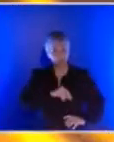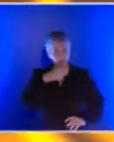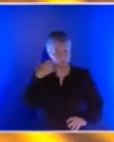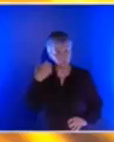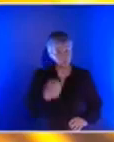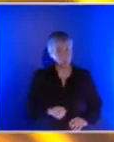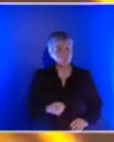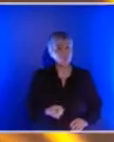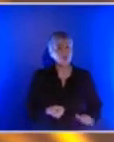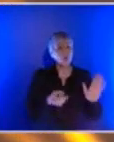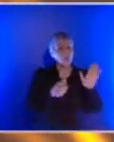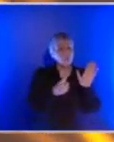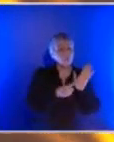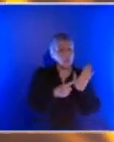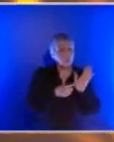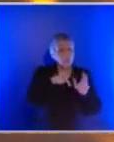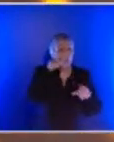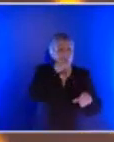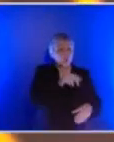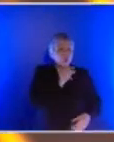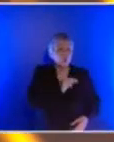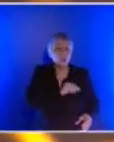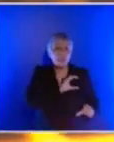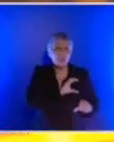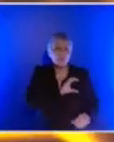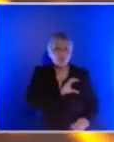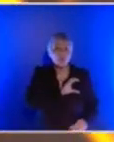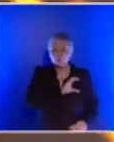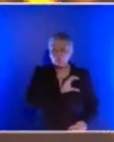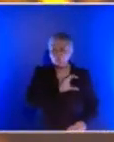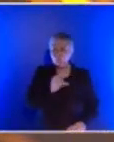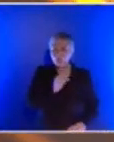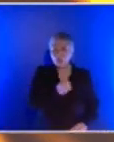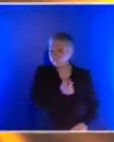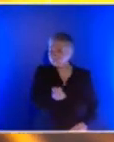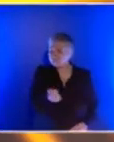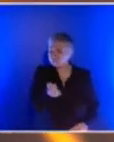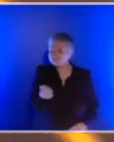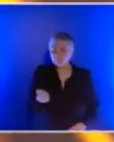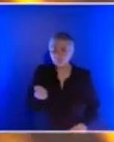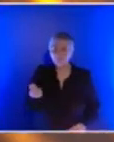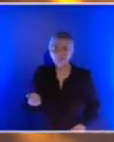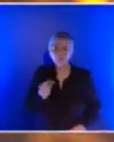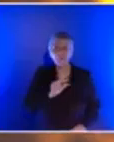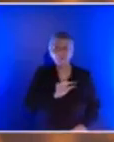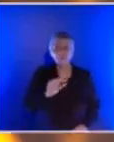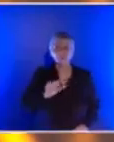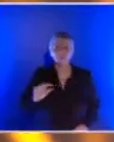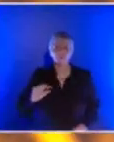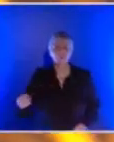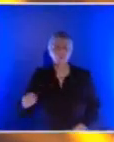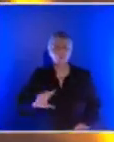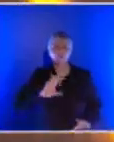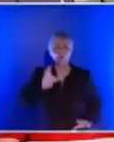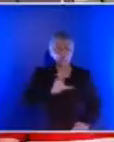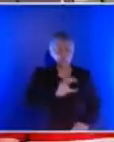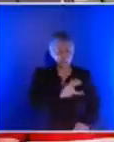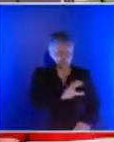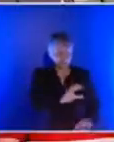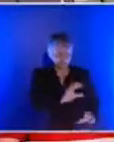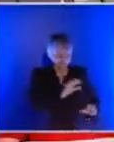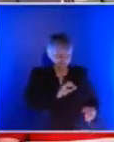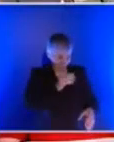να διαχέονται στην κοινωνία και να μην γίνουν ένα απλό ελτοράντο των μεγάλων ιδιωτικών επιχειρήσεων.